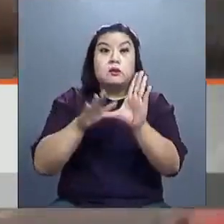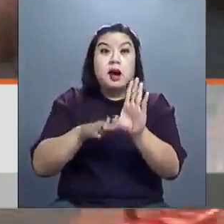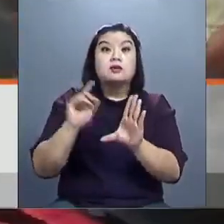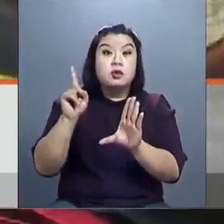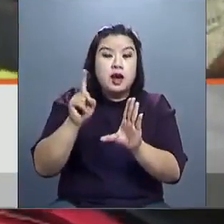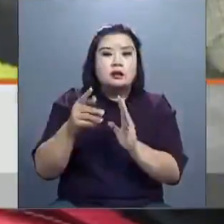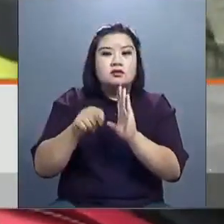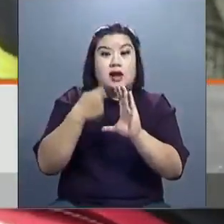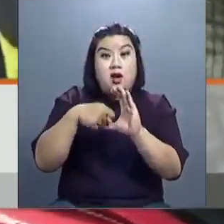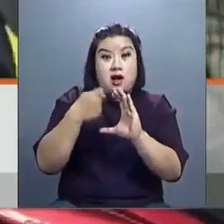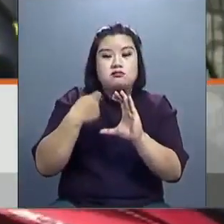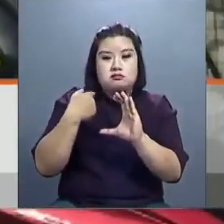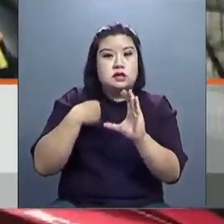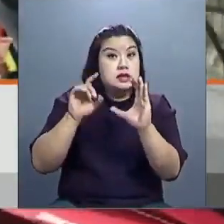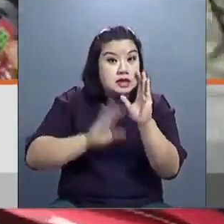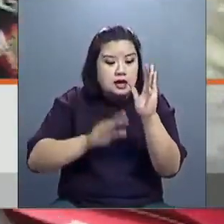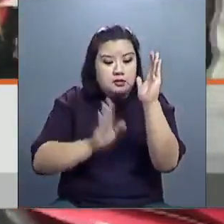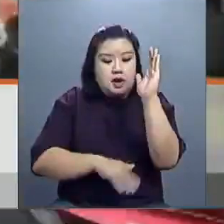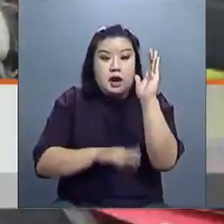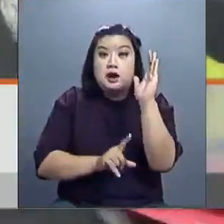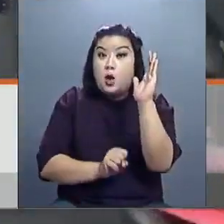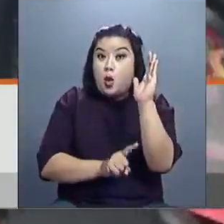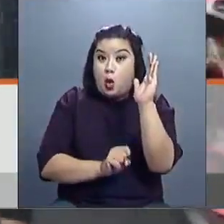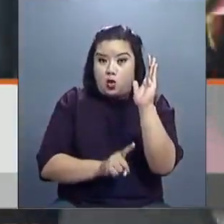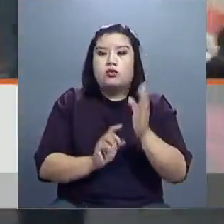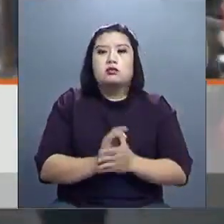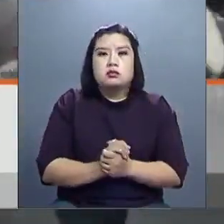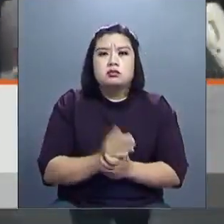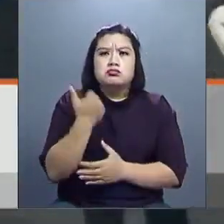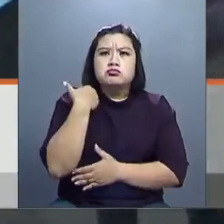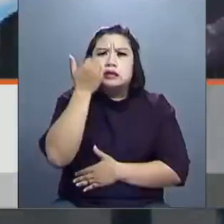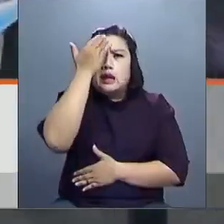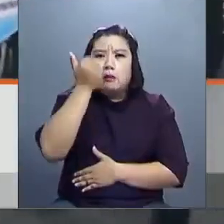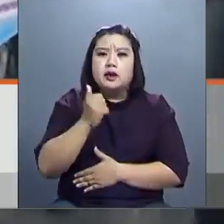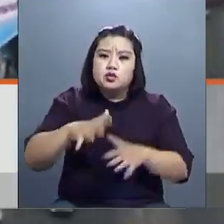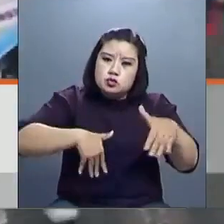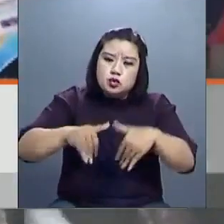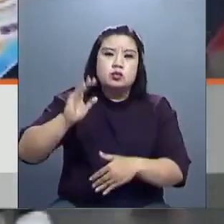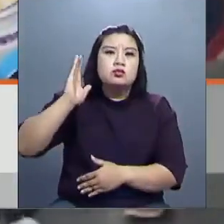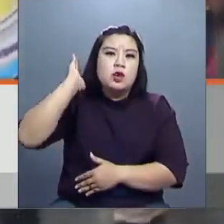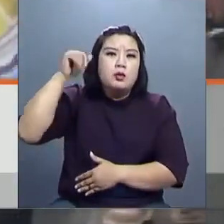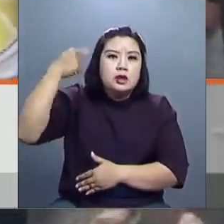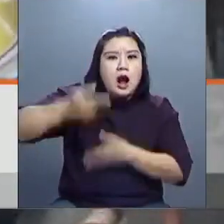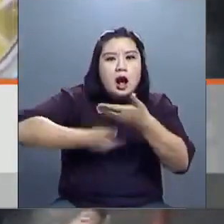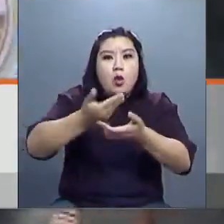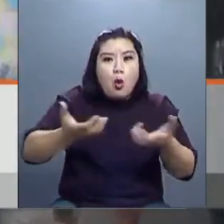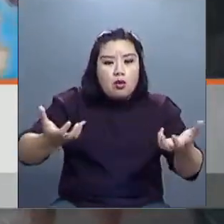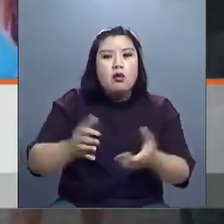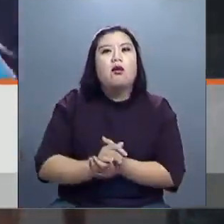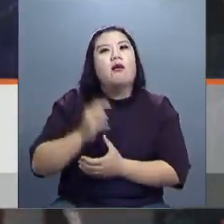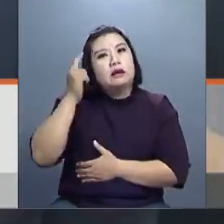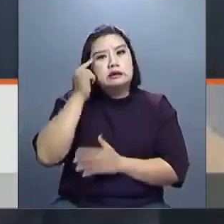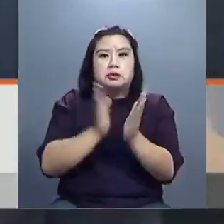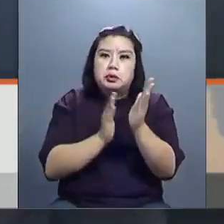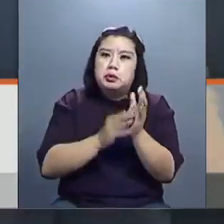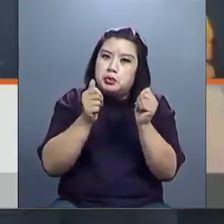อนอำเภอทุ่งสงขลาจังหวัดนครศรีธรรมราชซึ่งก็ได้รับการตอบรับจากพ่อค้าแม่ค้าเป็นจำนวนมากพร้อมเชิญชวนให้ประช